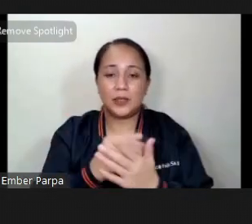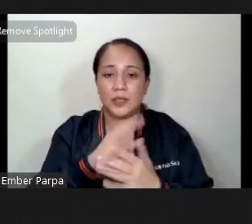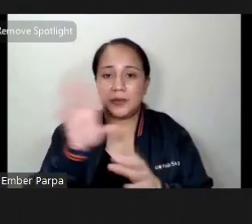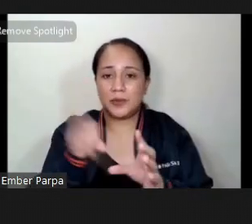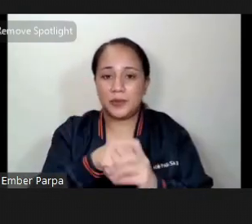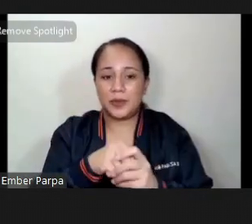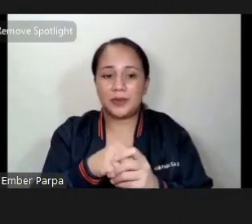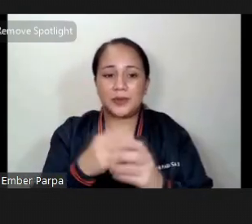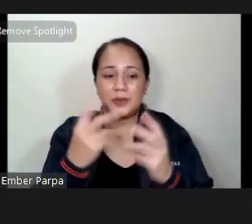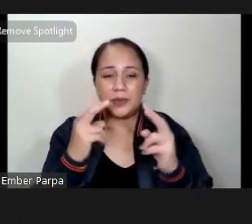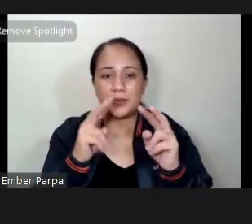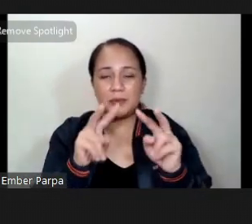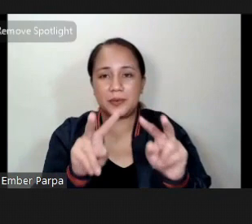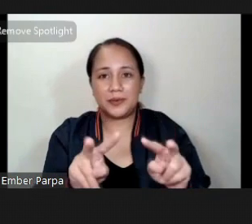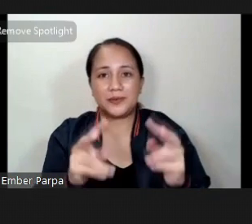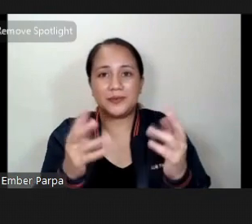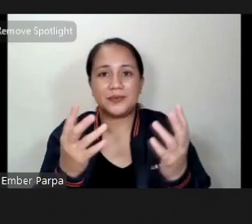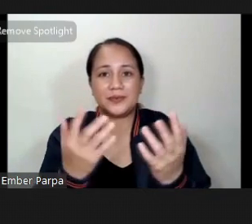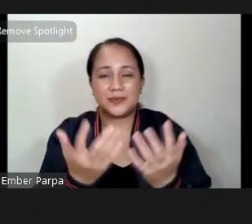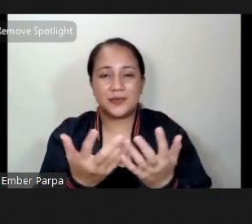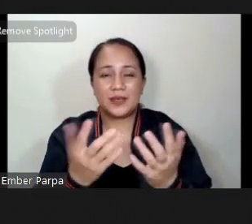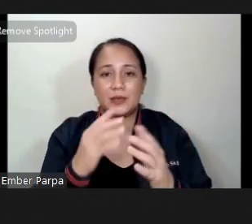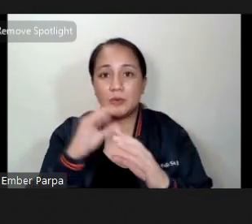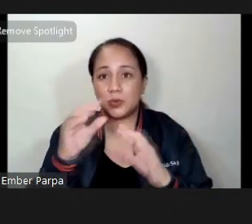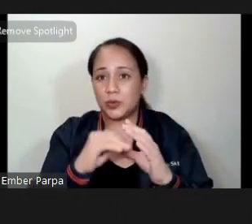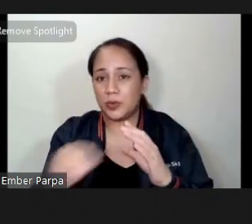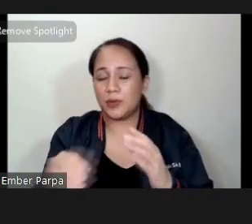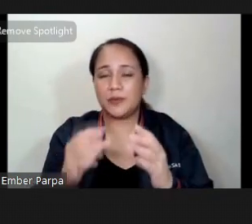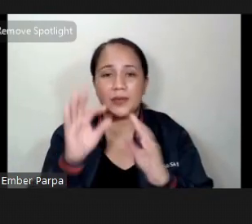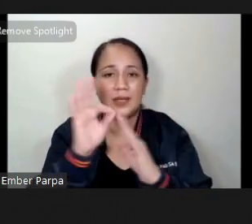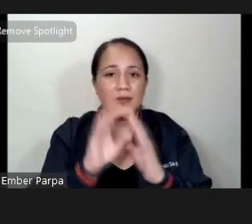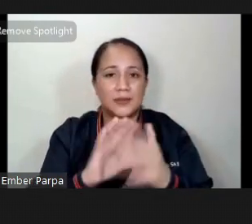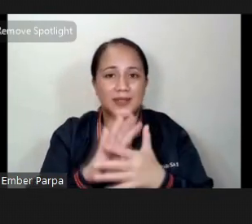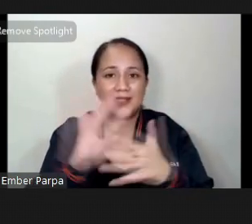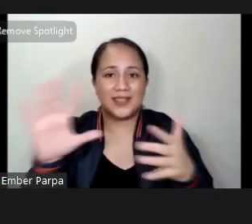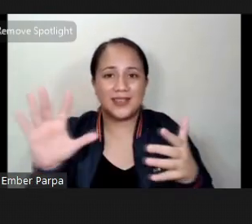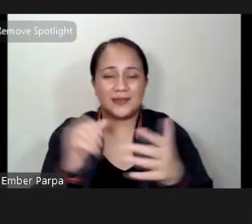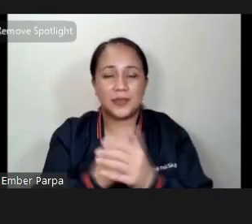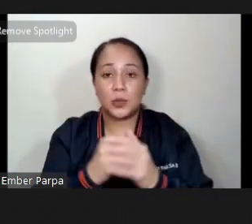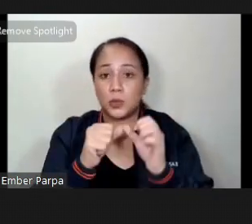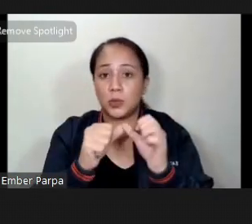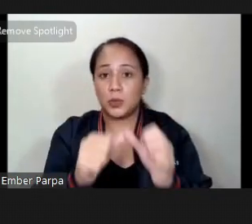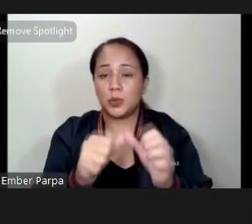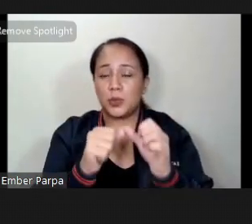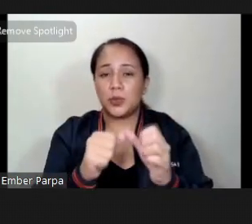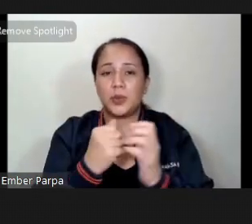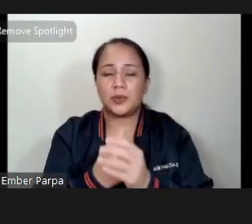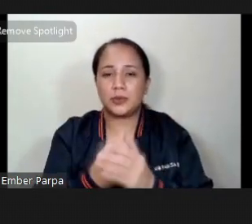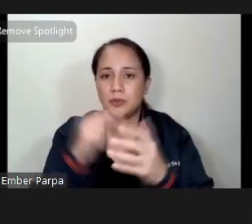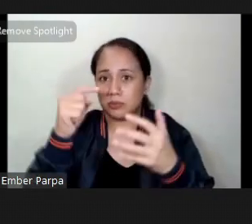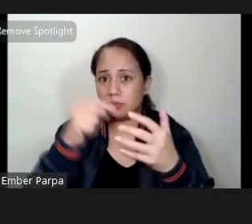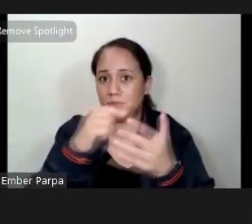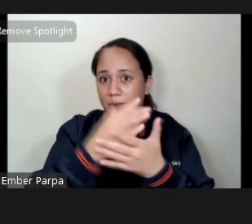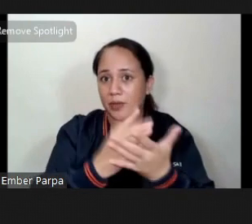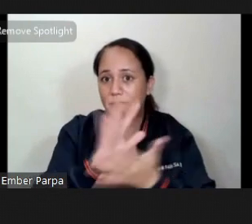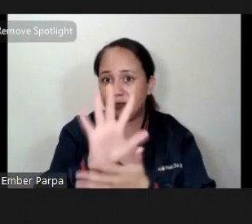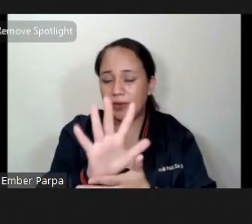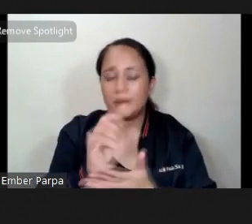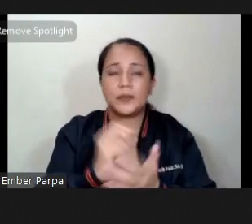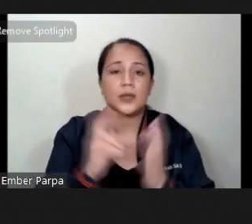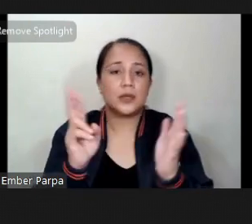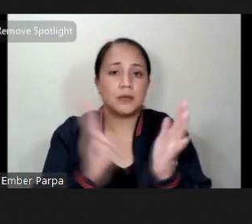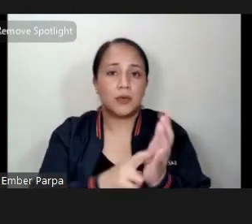participants o mga manonood via Zoom and FB Live. In continuation for the component 5, which is